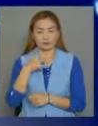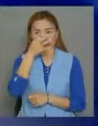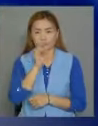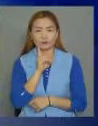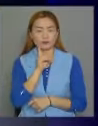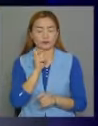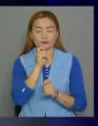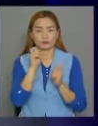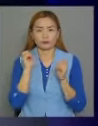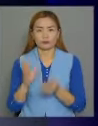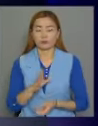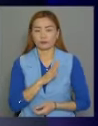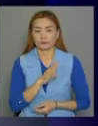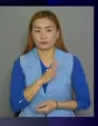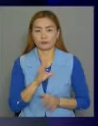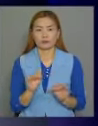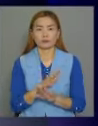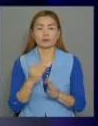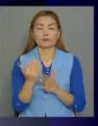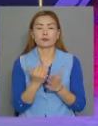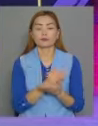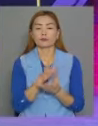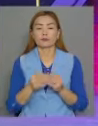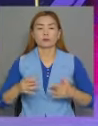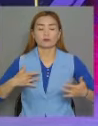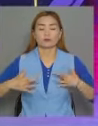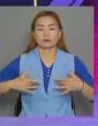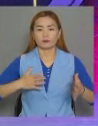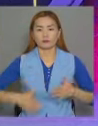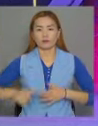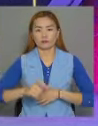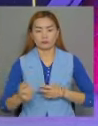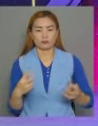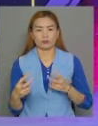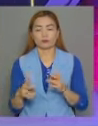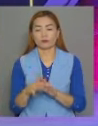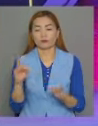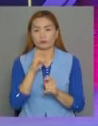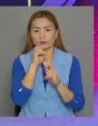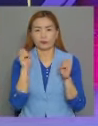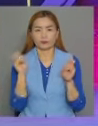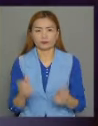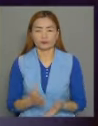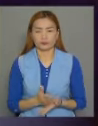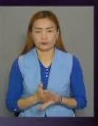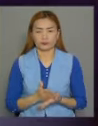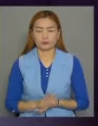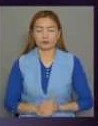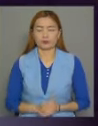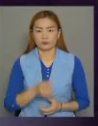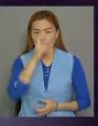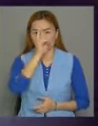да үздік деп танылды. Концерттік бағдарлама соңында театрдың тұрақты көрермендері анықталып, оларға алғыс хат пен қойылымға кіруге бір